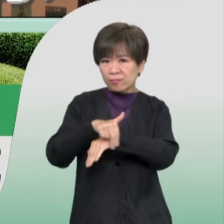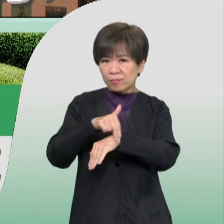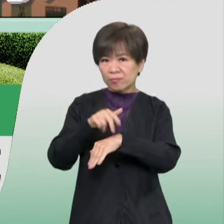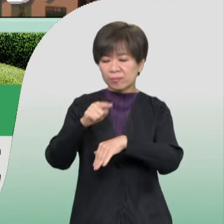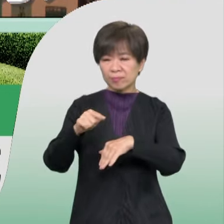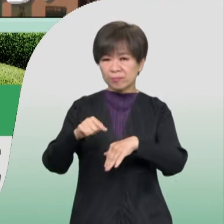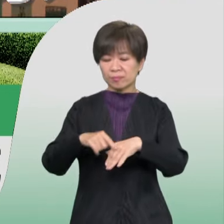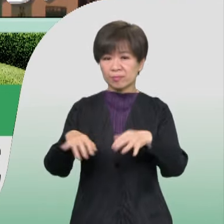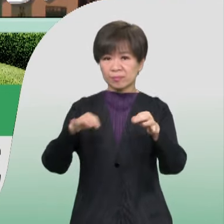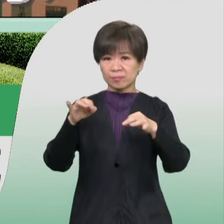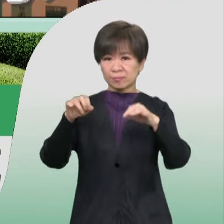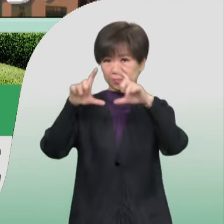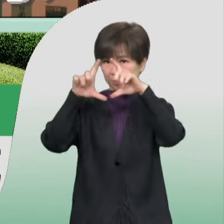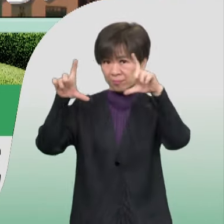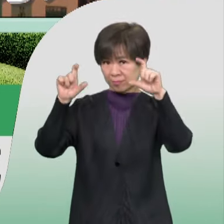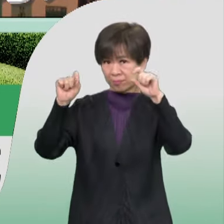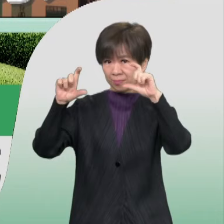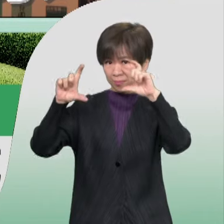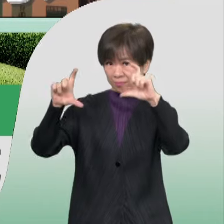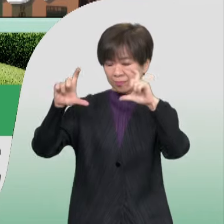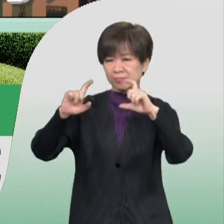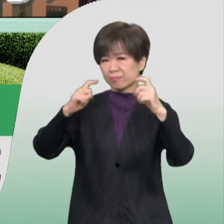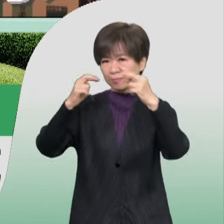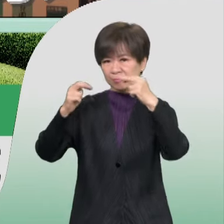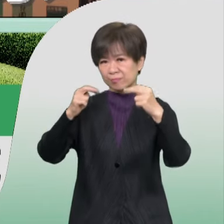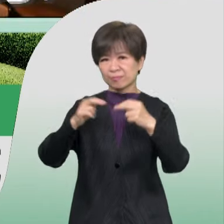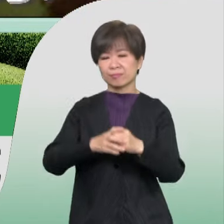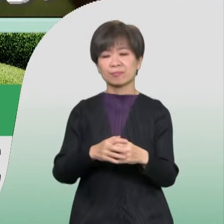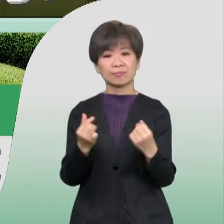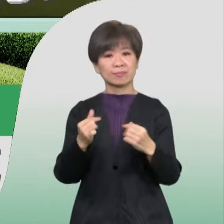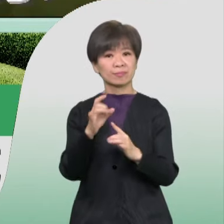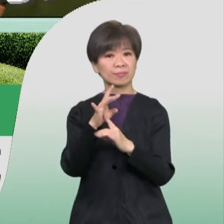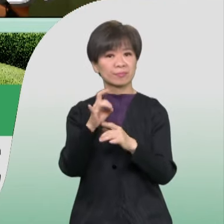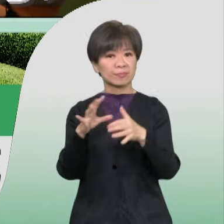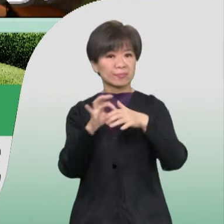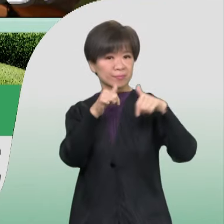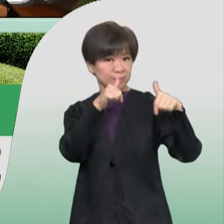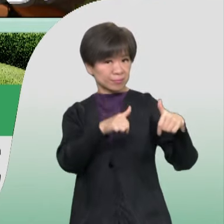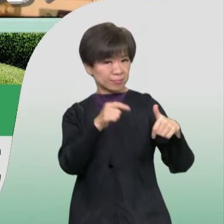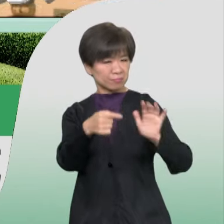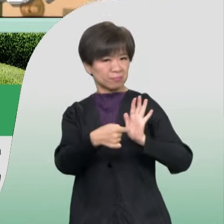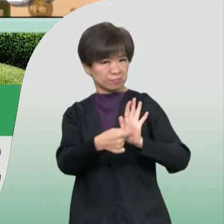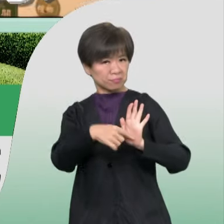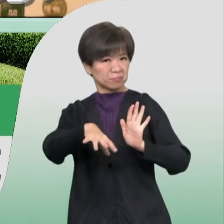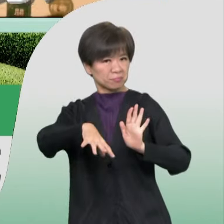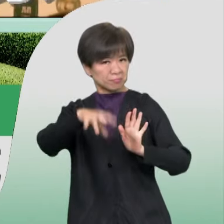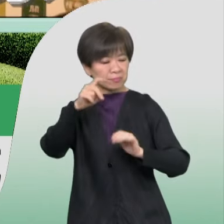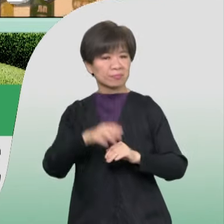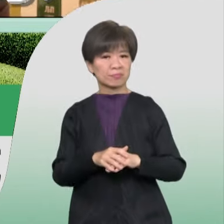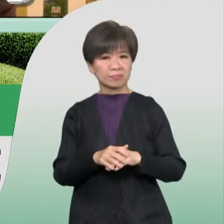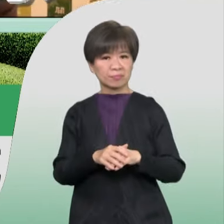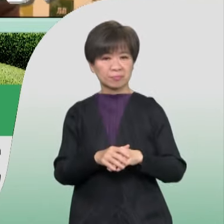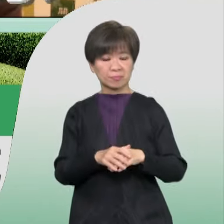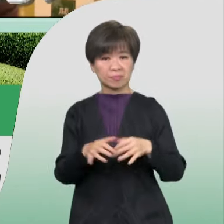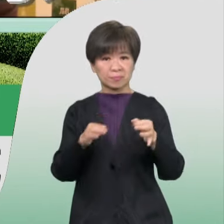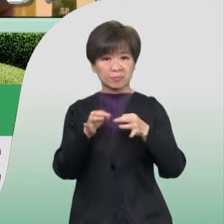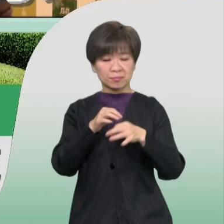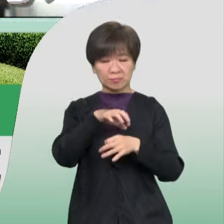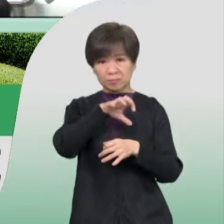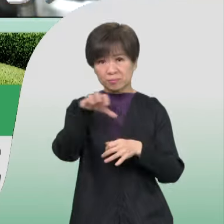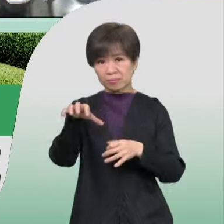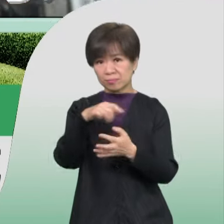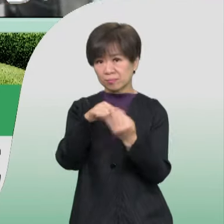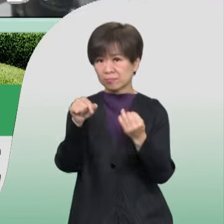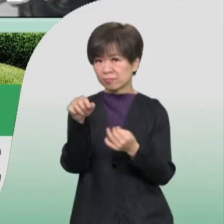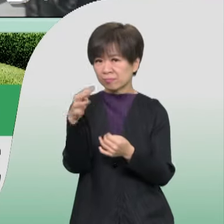推动扛棒改造计划，用新竹人关系这两片来做示范个点。客家将群入